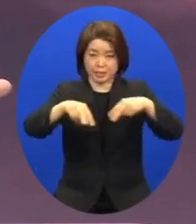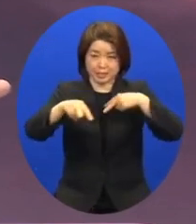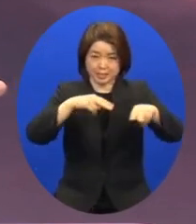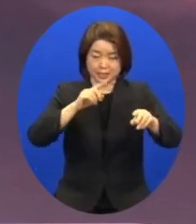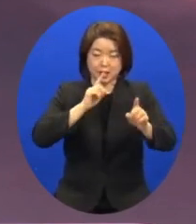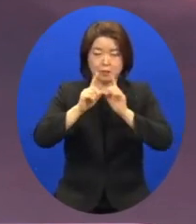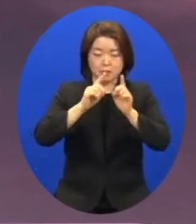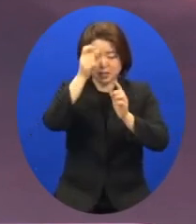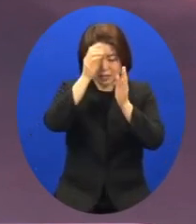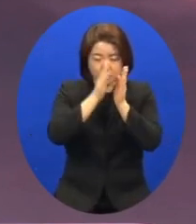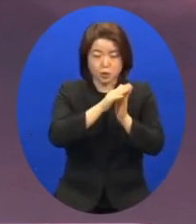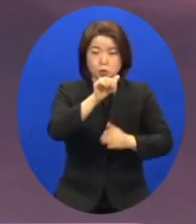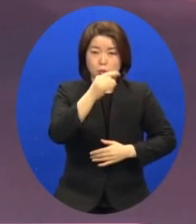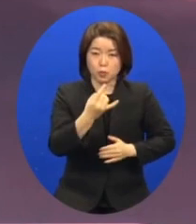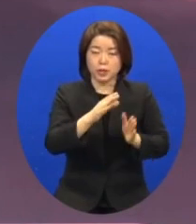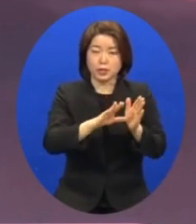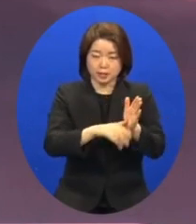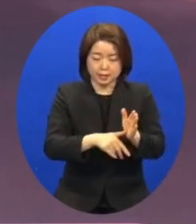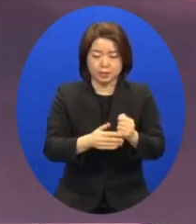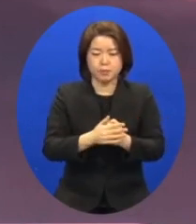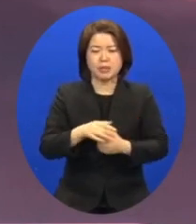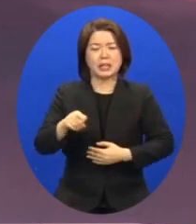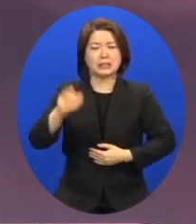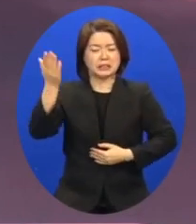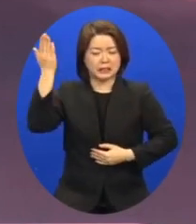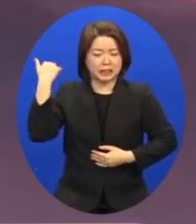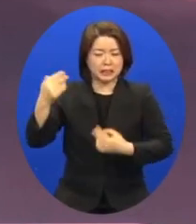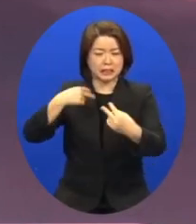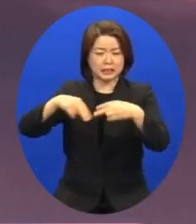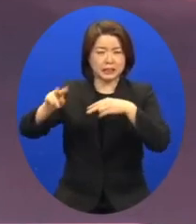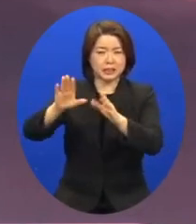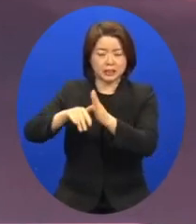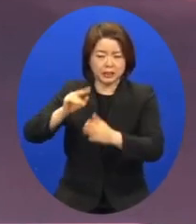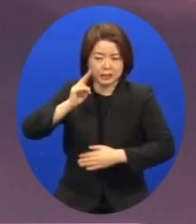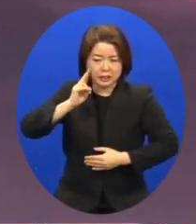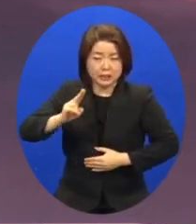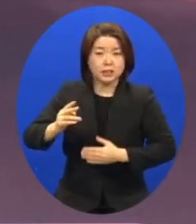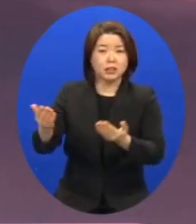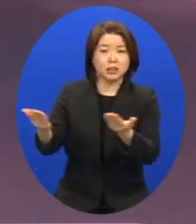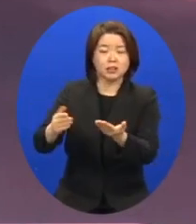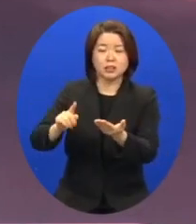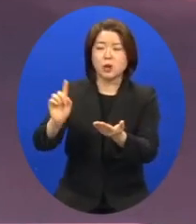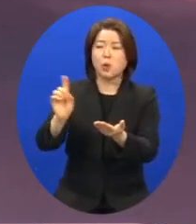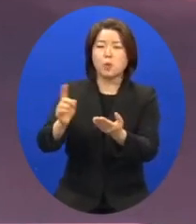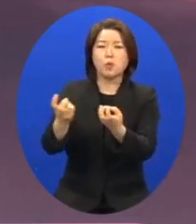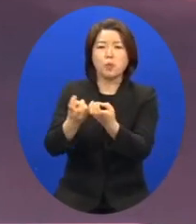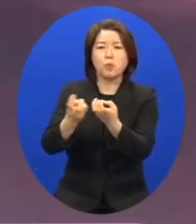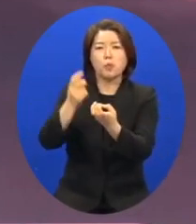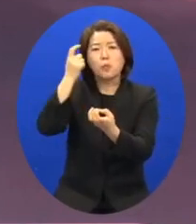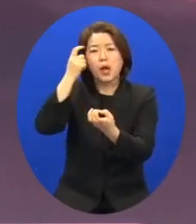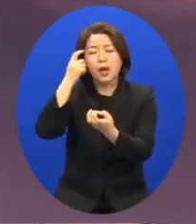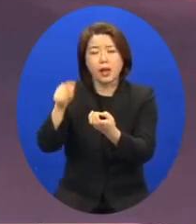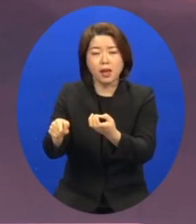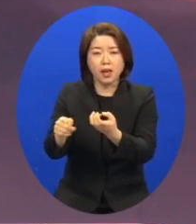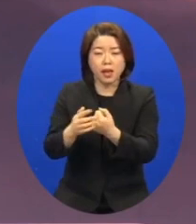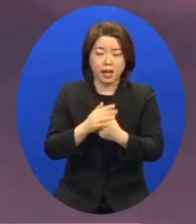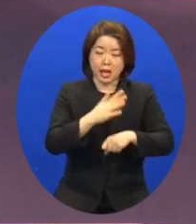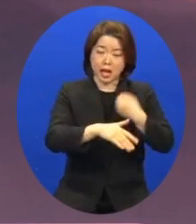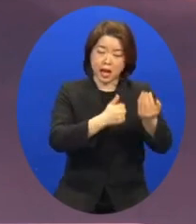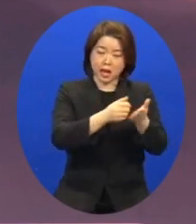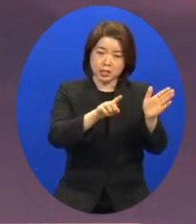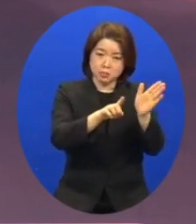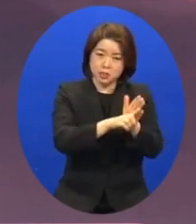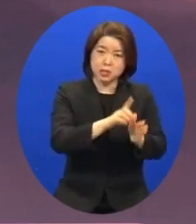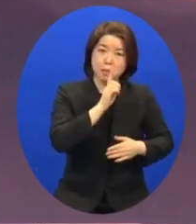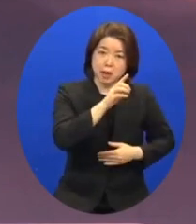그 사사 시대 때의 그 끔찍했던 일들이 어떻게 해서 그렇게 되었는가 하면 하나님을 믿는다고